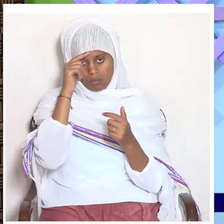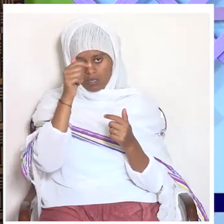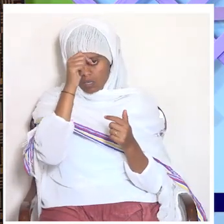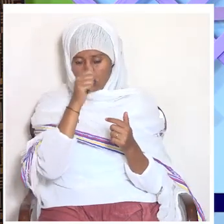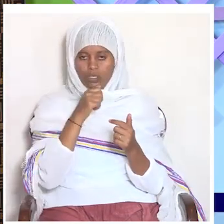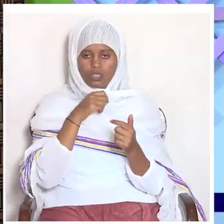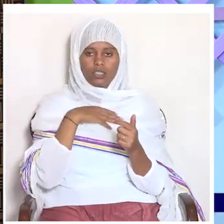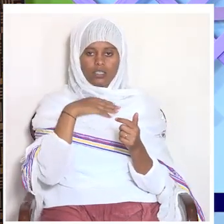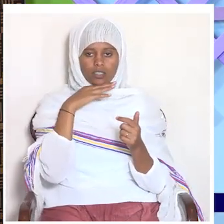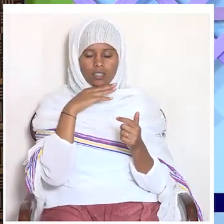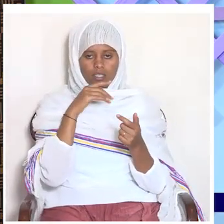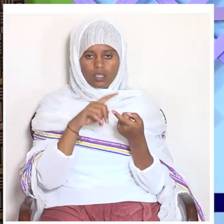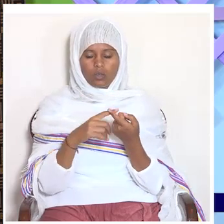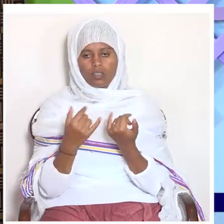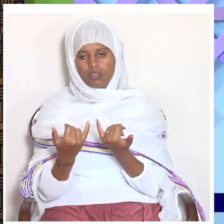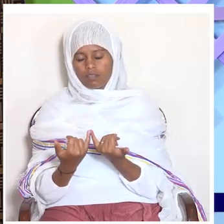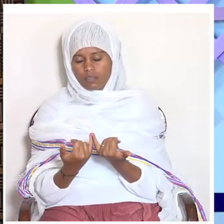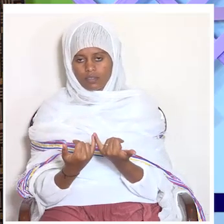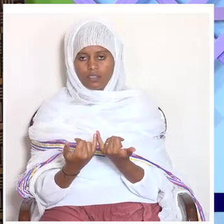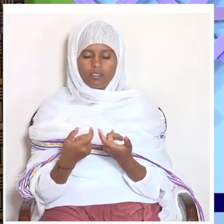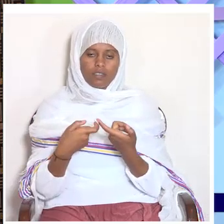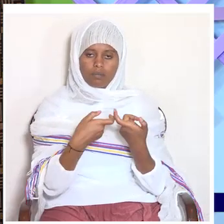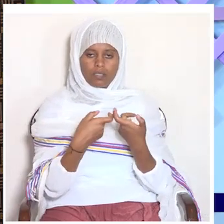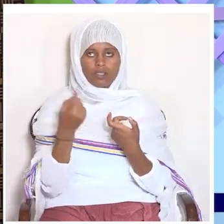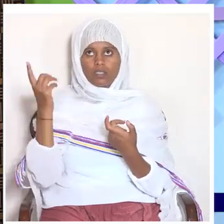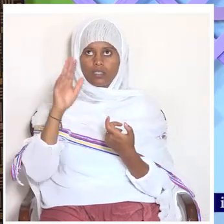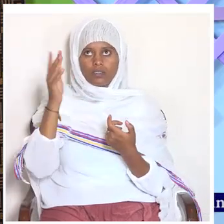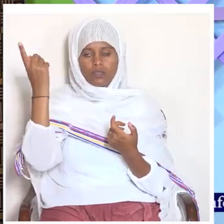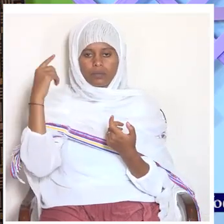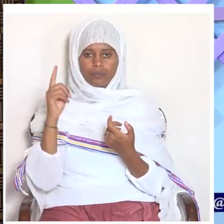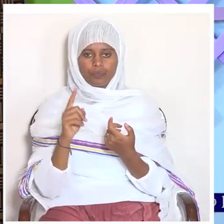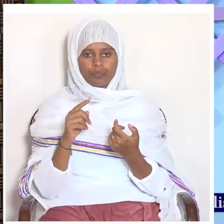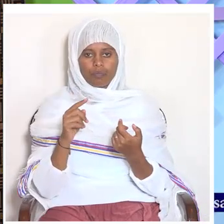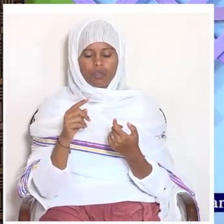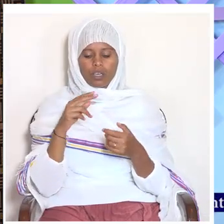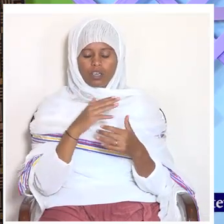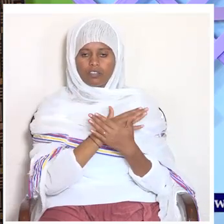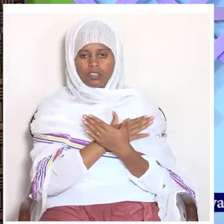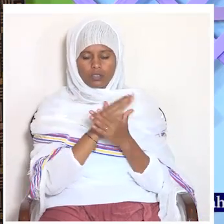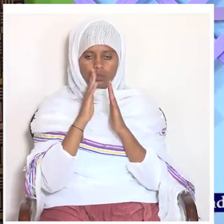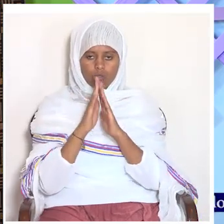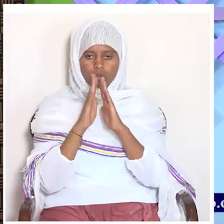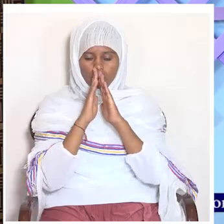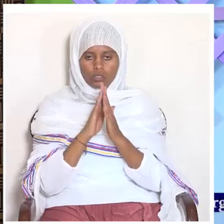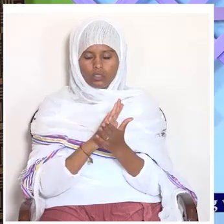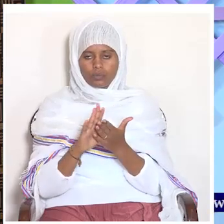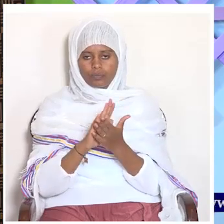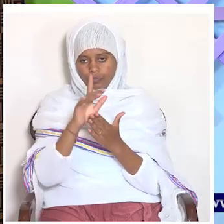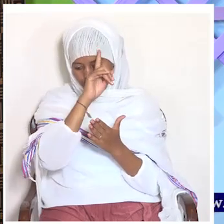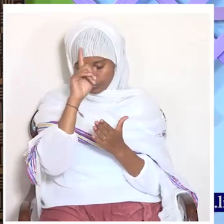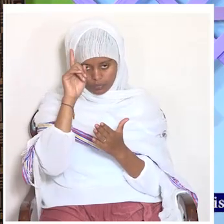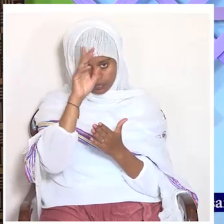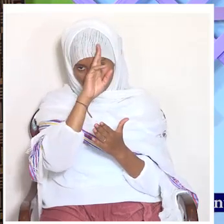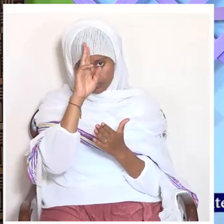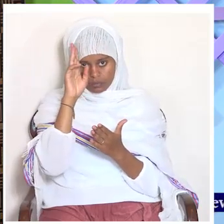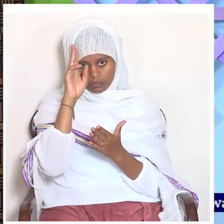ምእመናት አቦታት አዴታት አሕዋት አሓት ድራቤት እግዚአብሔር አፍቀርቲ ቅድስተ ቅዱሳን ንጽሕተ